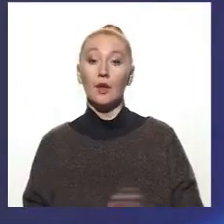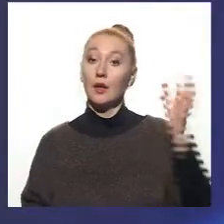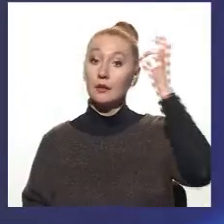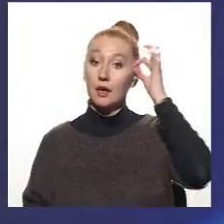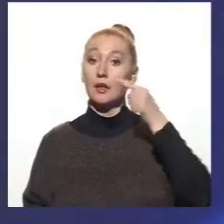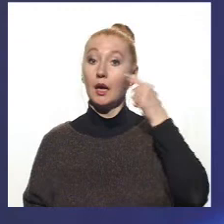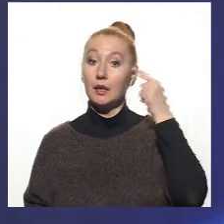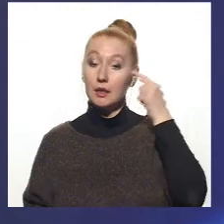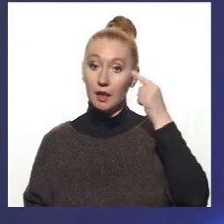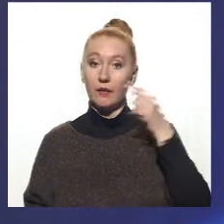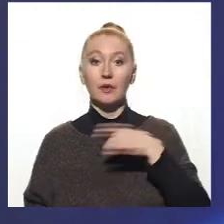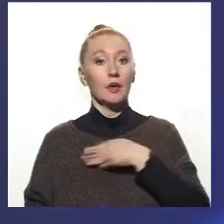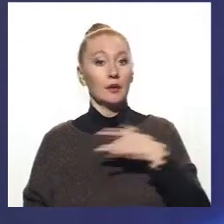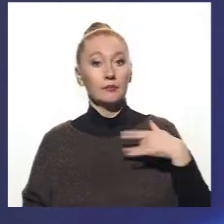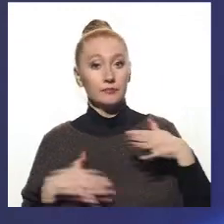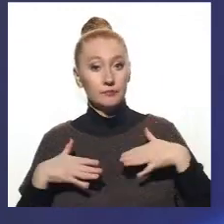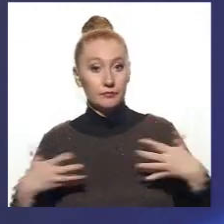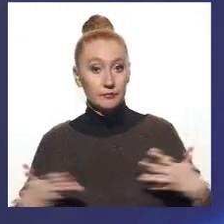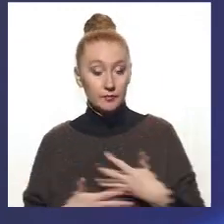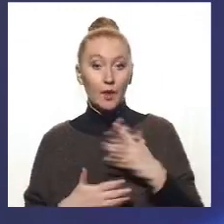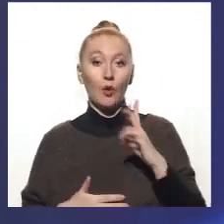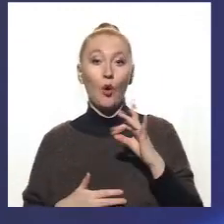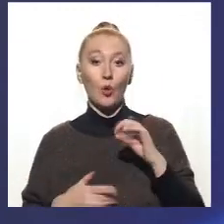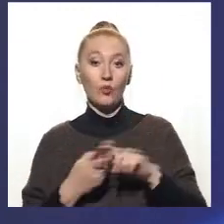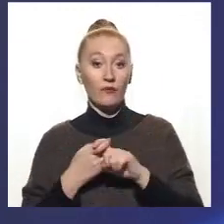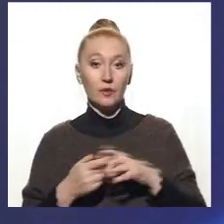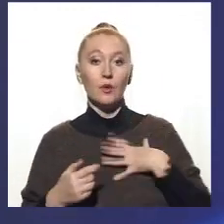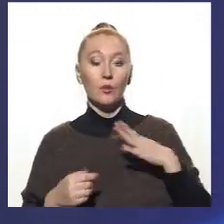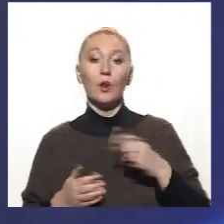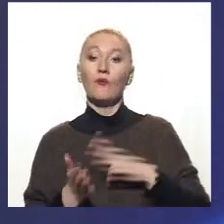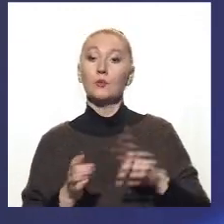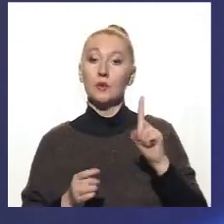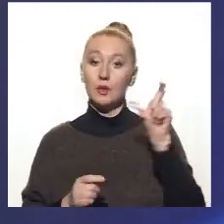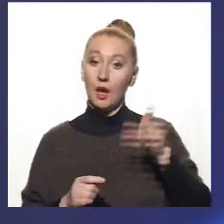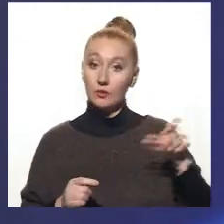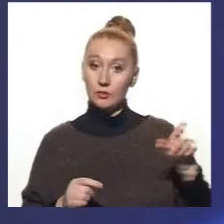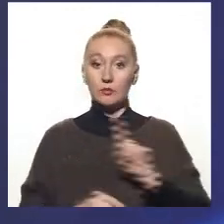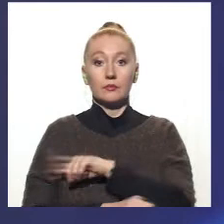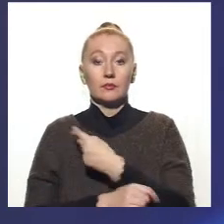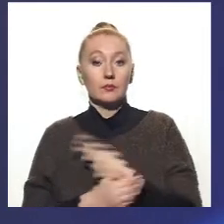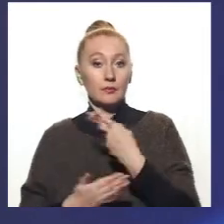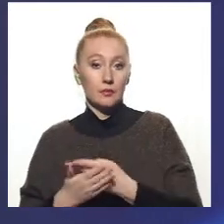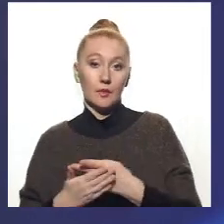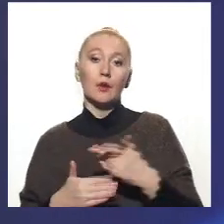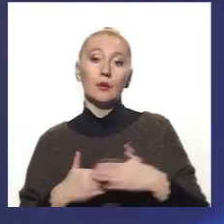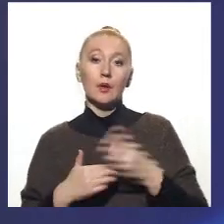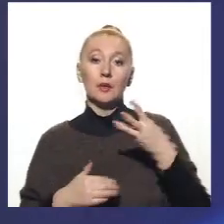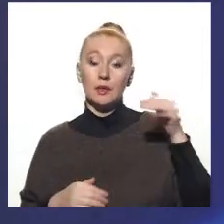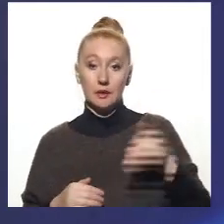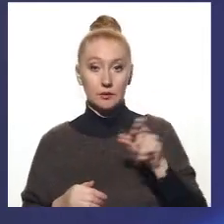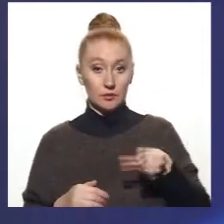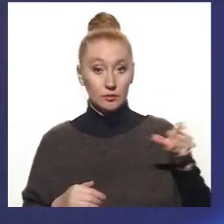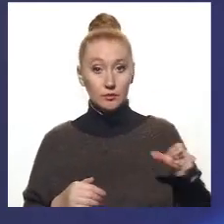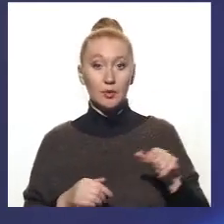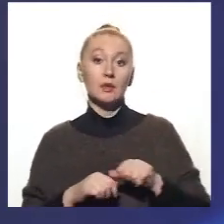Нагадаю, у Китаї від пневмонії, яку спровокував новий коронавірус, померла 81 людина. На лікарняних ліжках майже 3 тисячі.